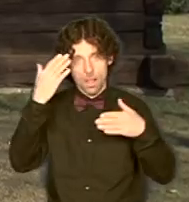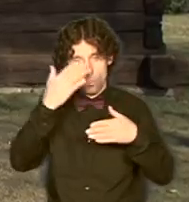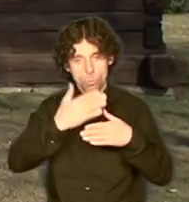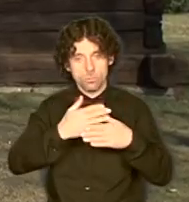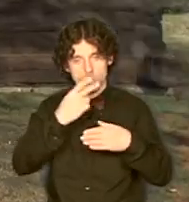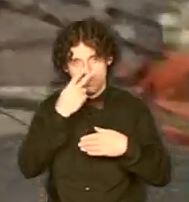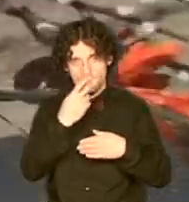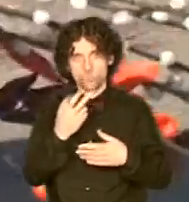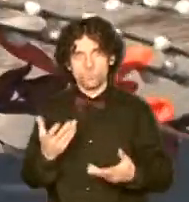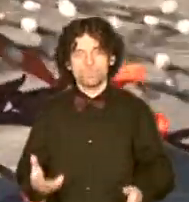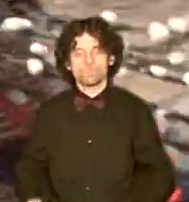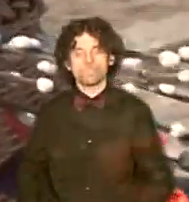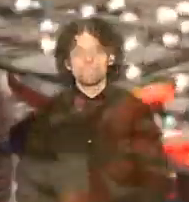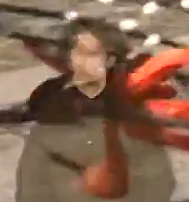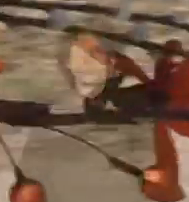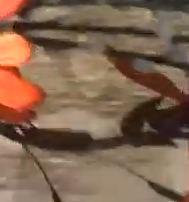Zobaczcie Państwo sami.